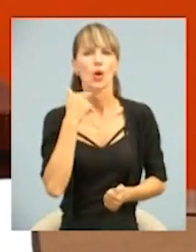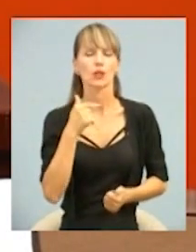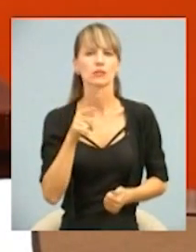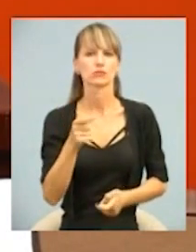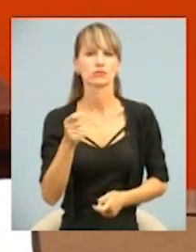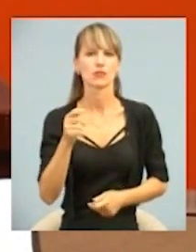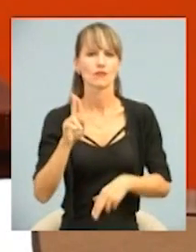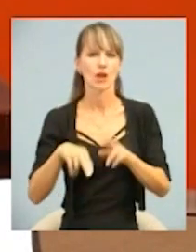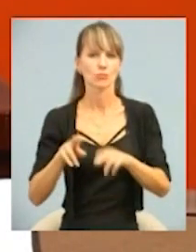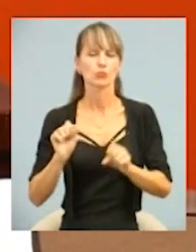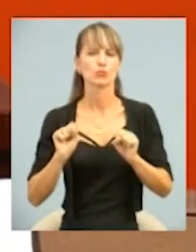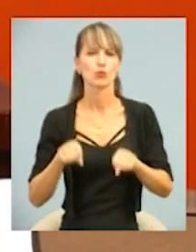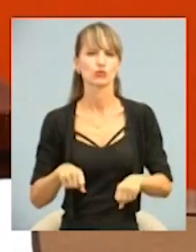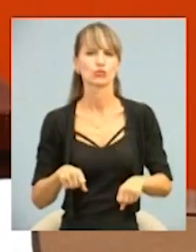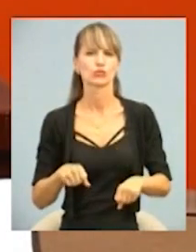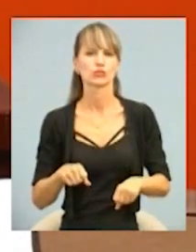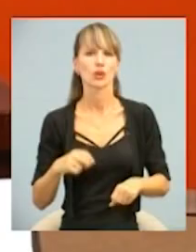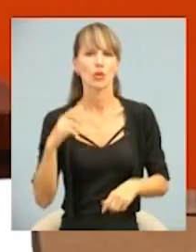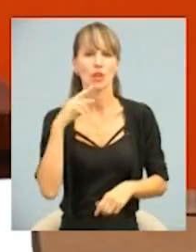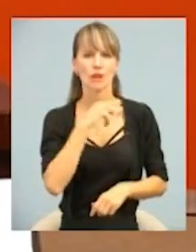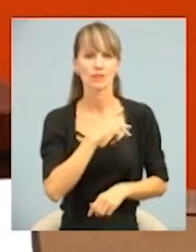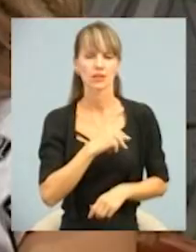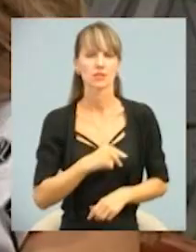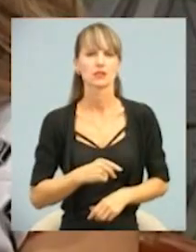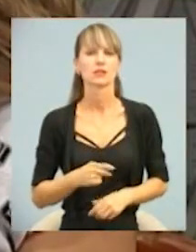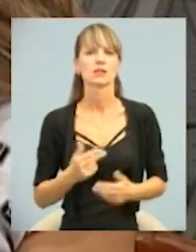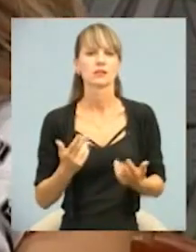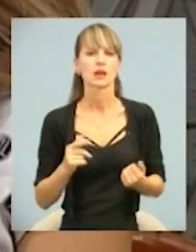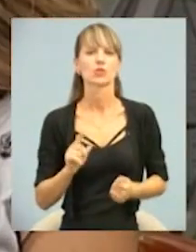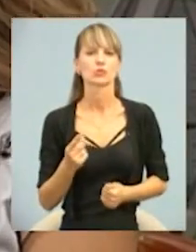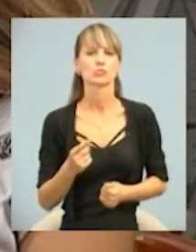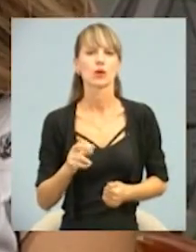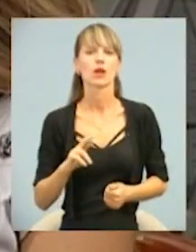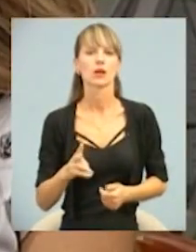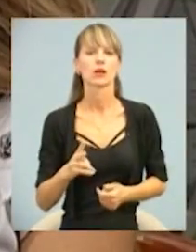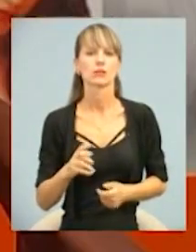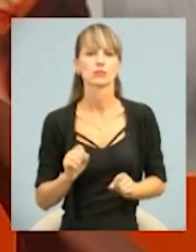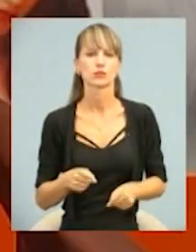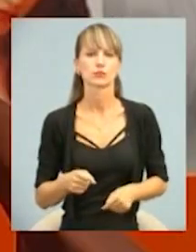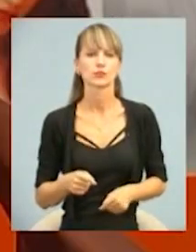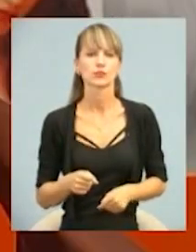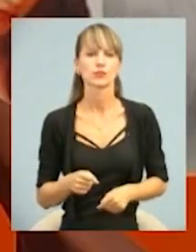фарбує, він може відравитися. Так, а чому? І як тому що